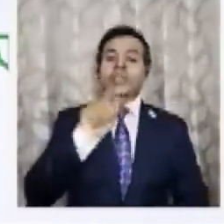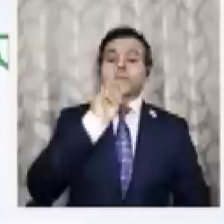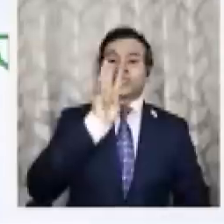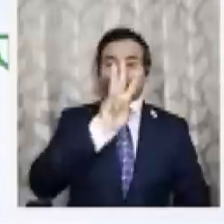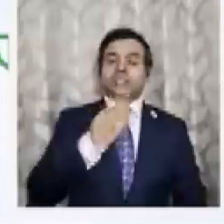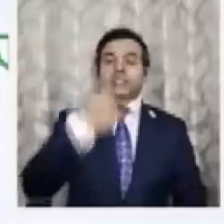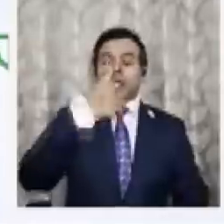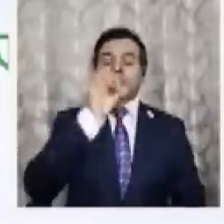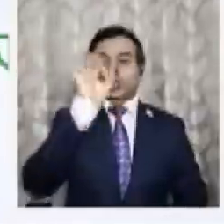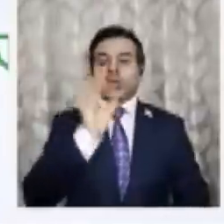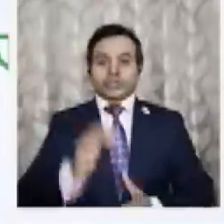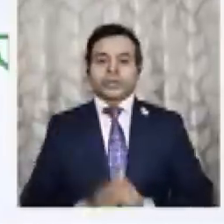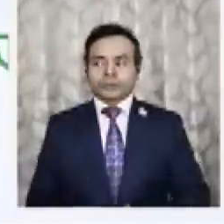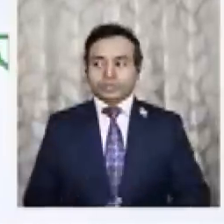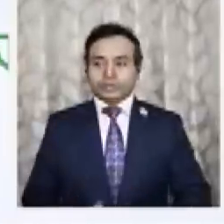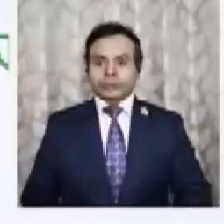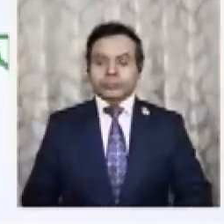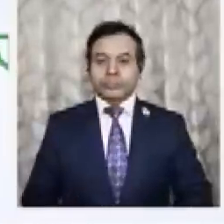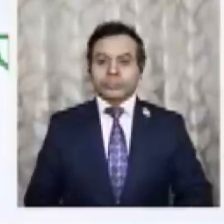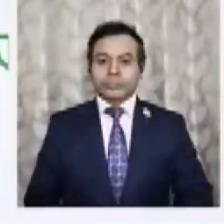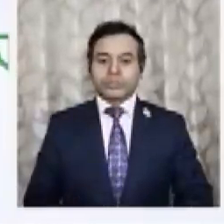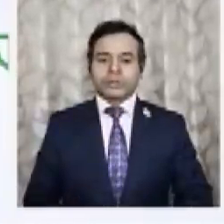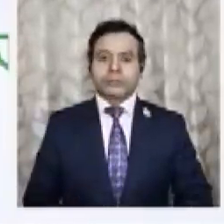হার 1.36%।